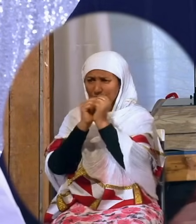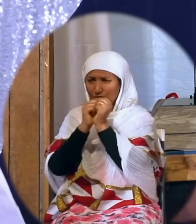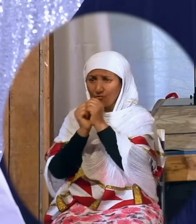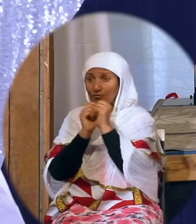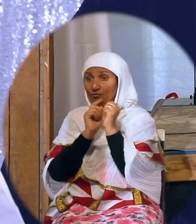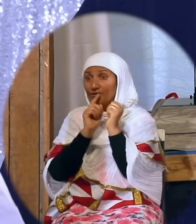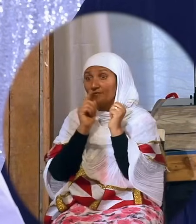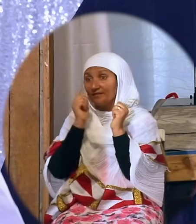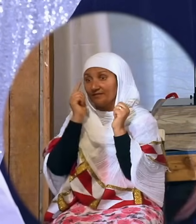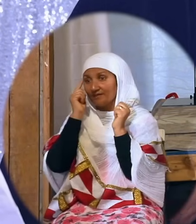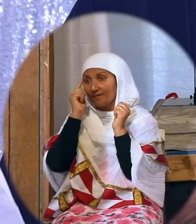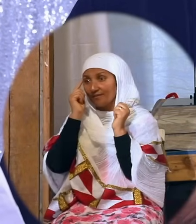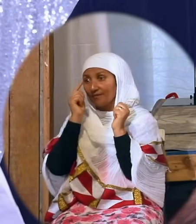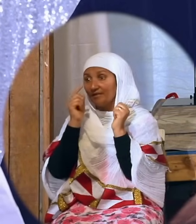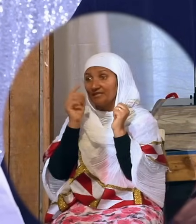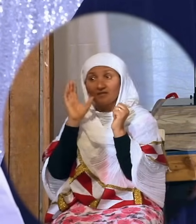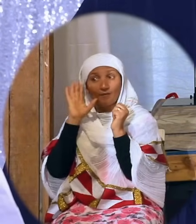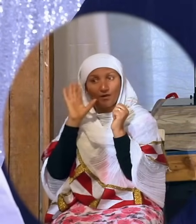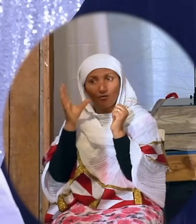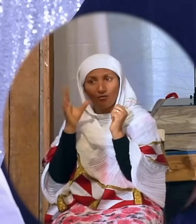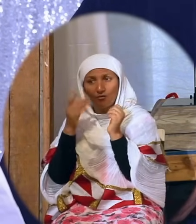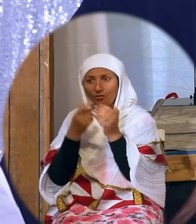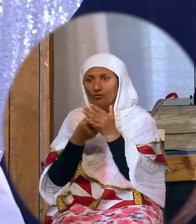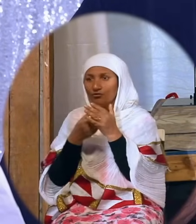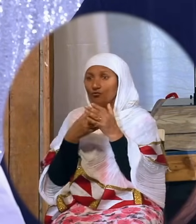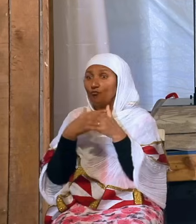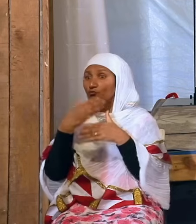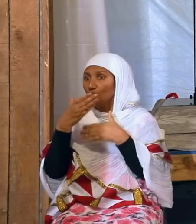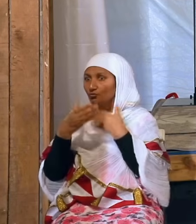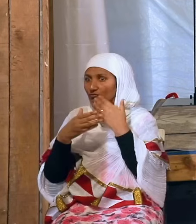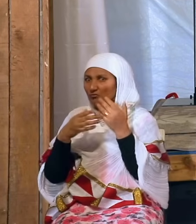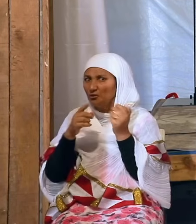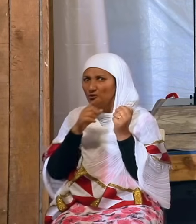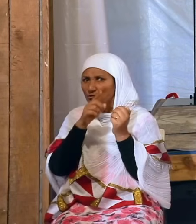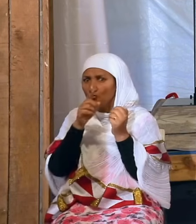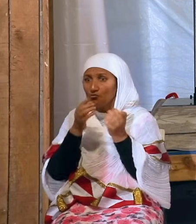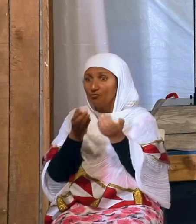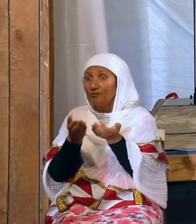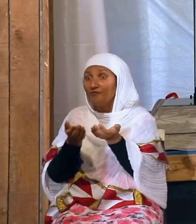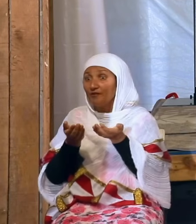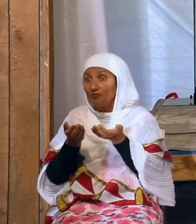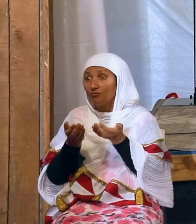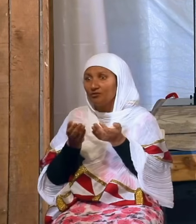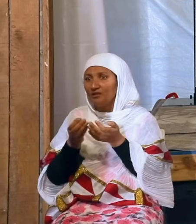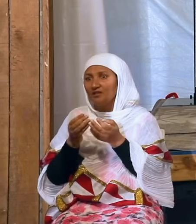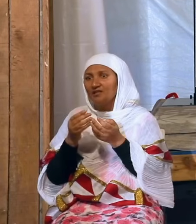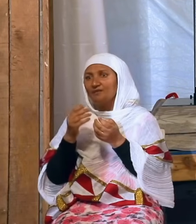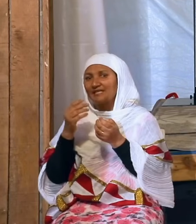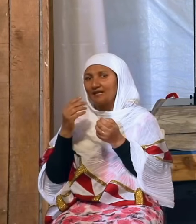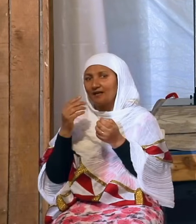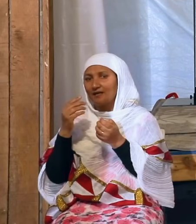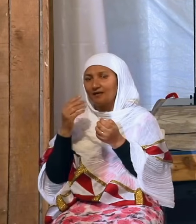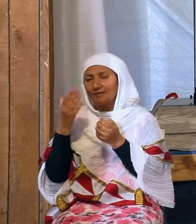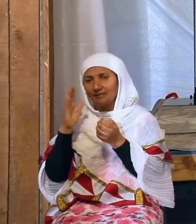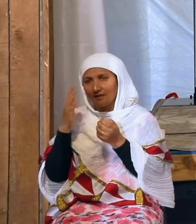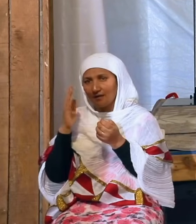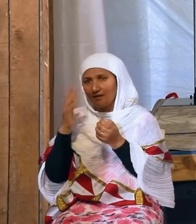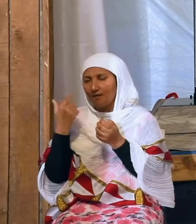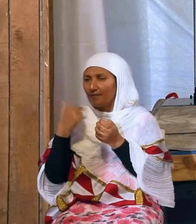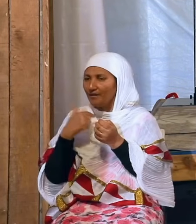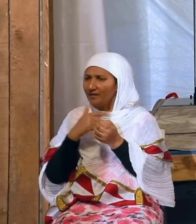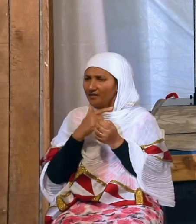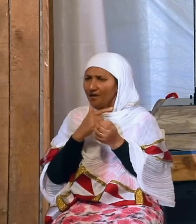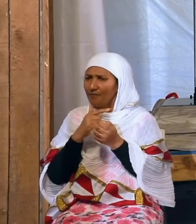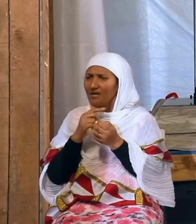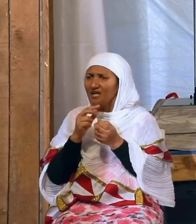ግን እንደዚህ መጮሁን እነዚያም የሚፈልጉት ይመስላል እንደውነቱ ለመናገር በእኛም ከፍተኛ